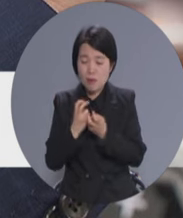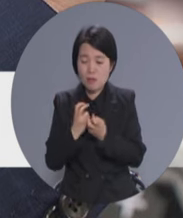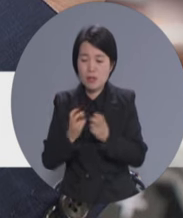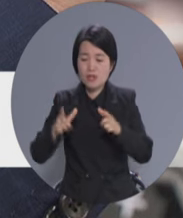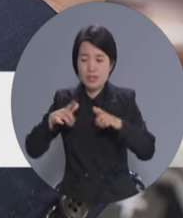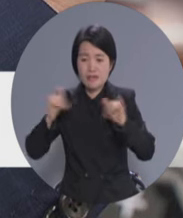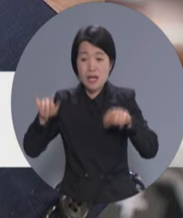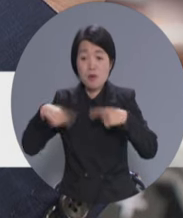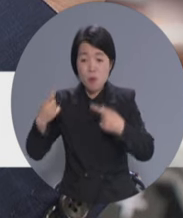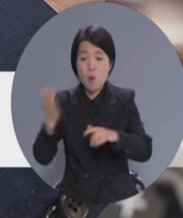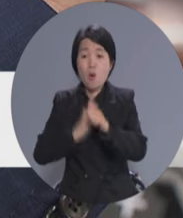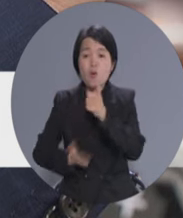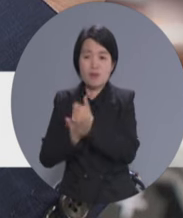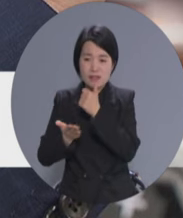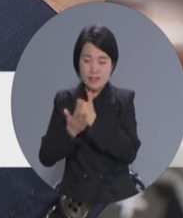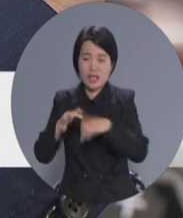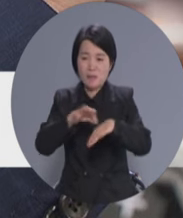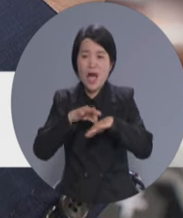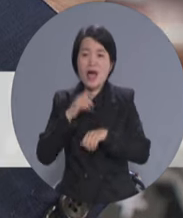있습니다 문철